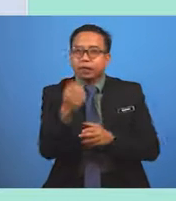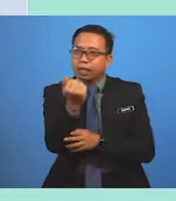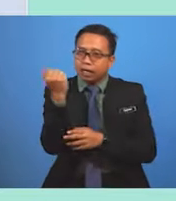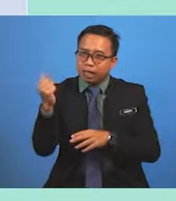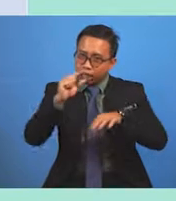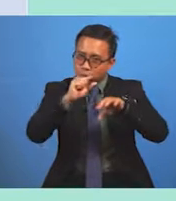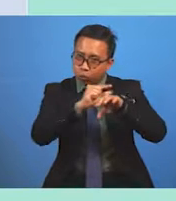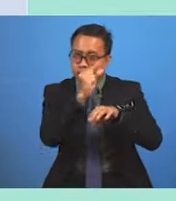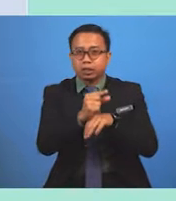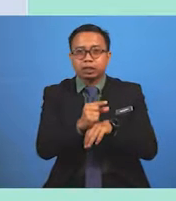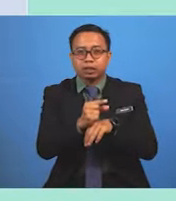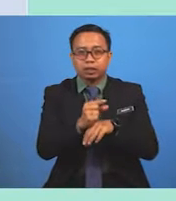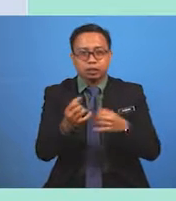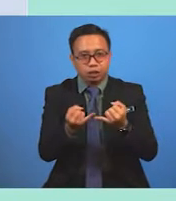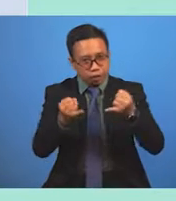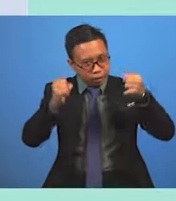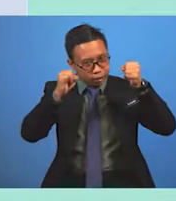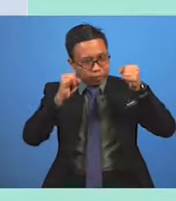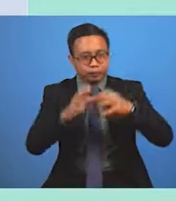kita gunakan adalah jaring.